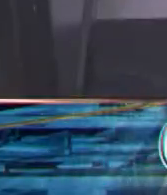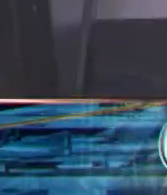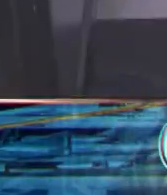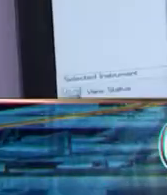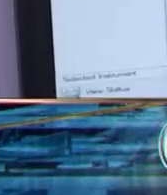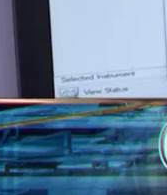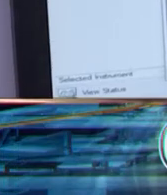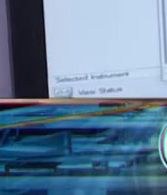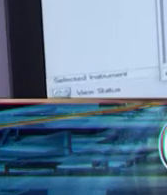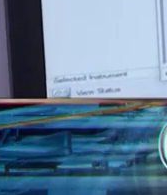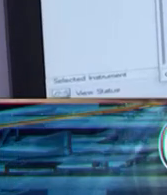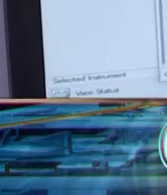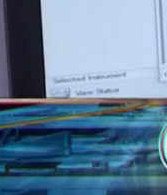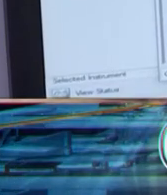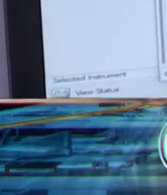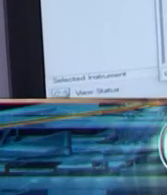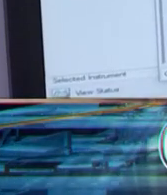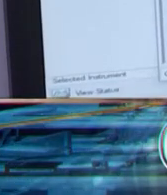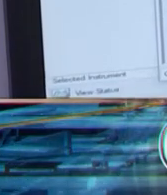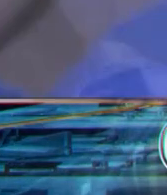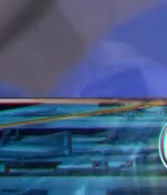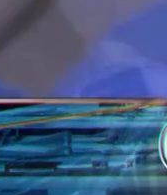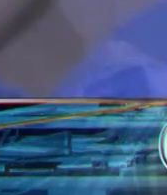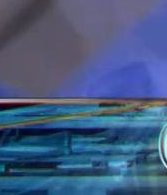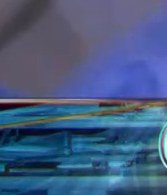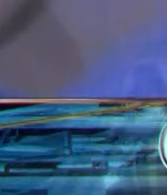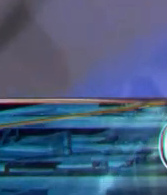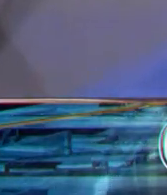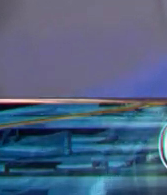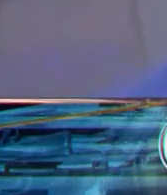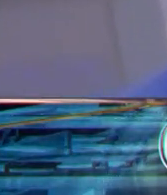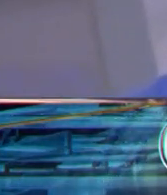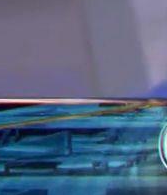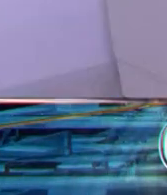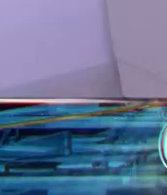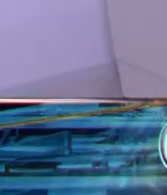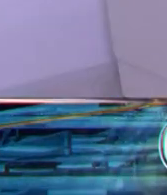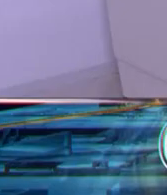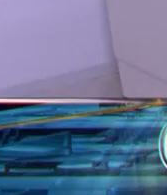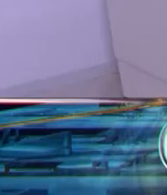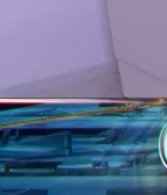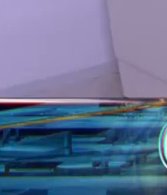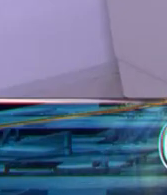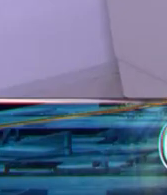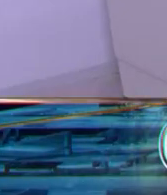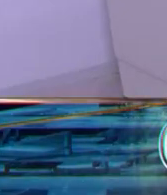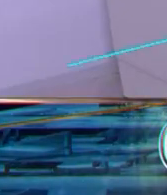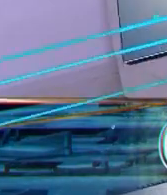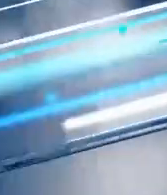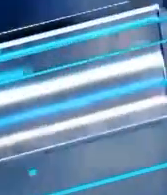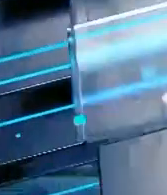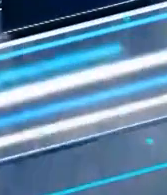Борьба продолжается. В Алматинской области откроется новая ПЦР-лаборатория. Также на 50 единиц пополнятся аппараты ИВЛ.